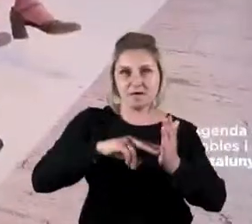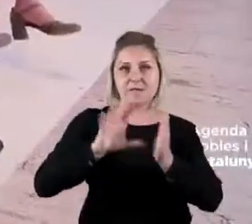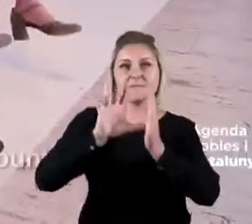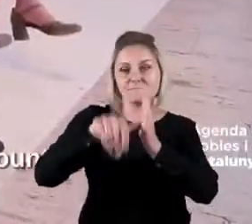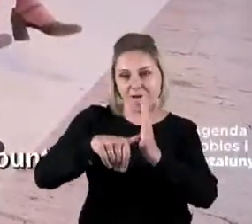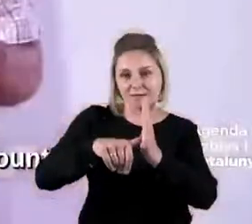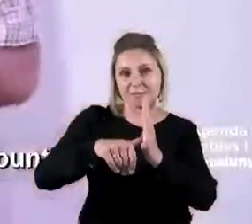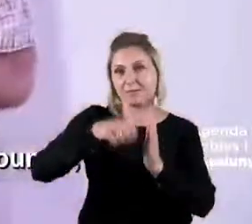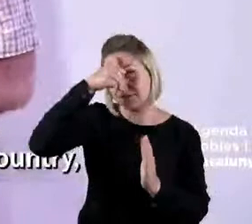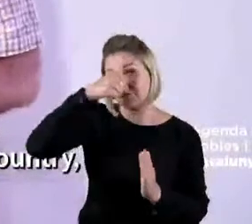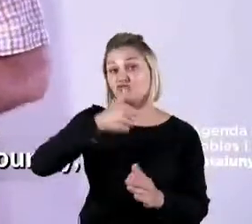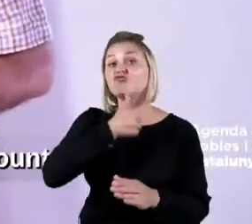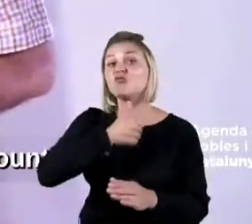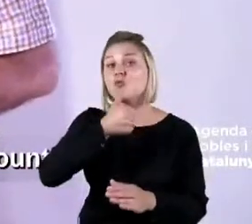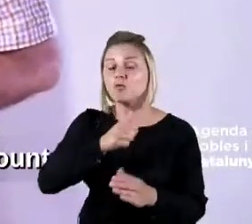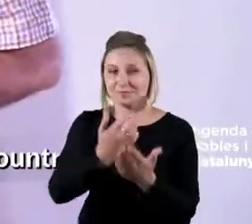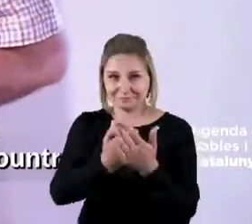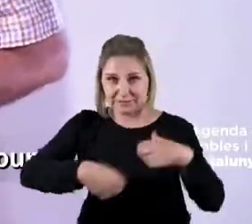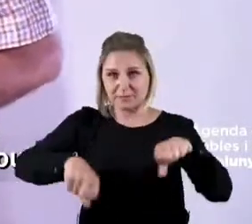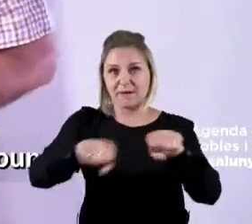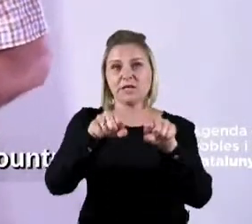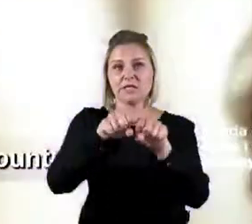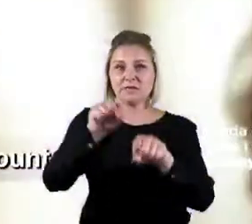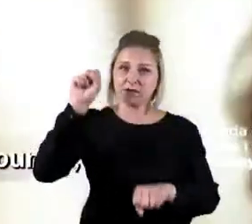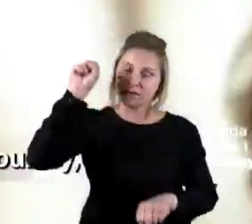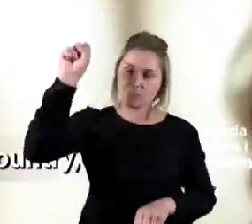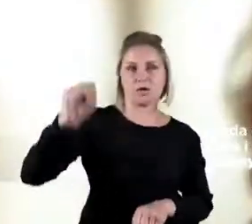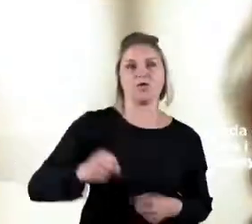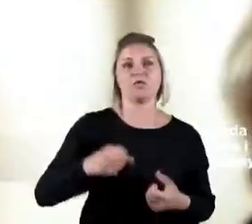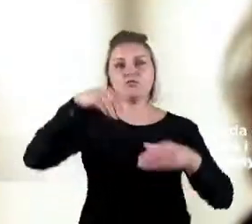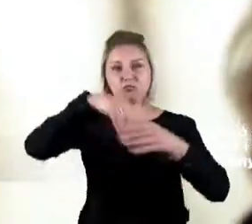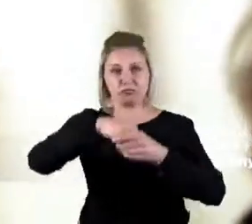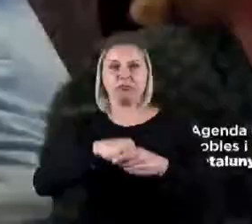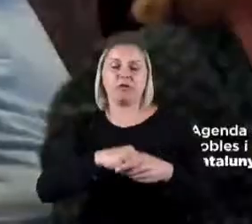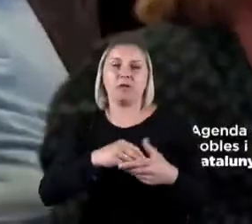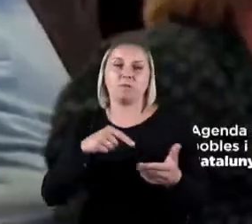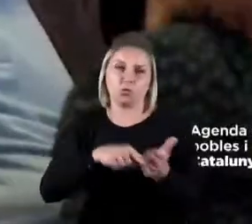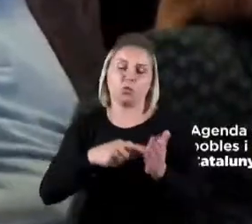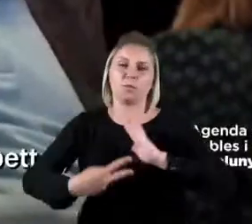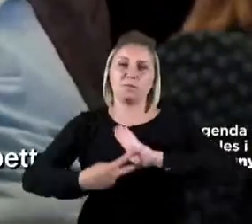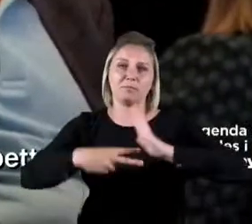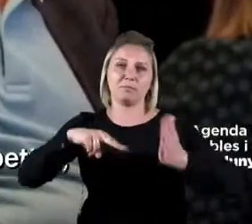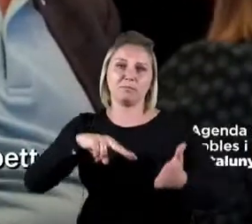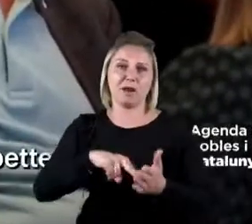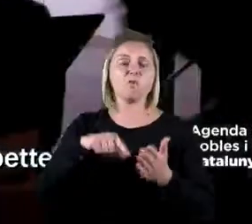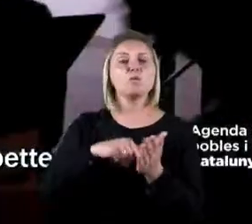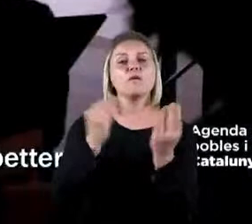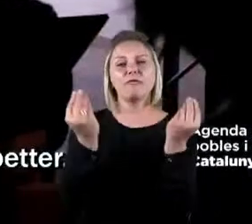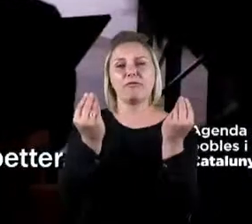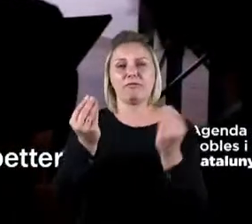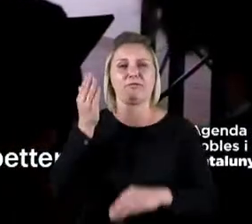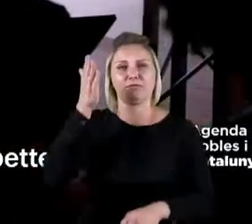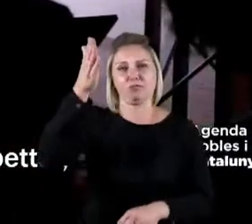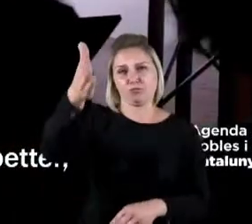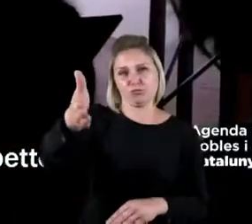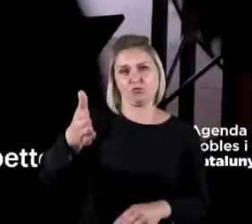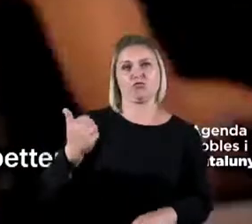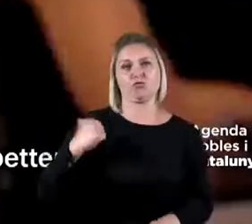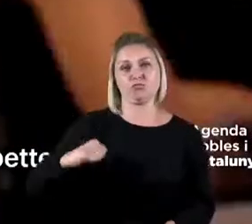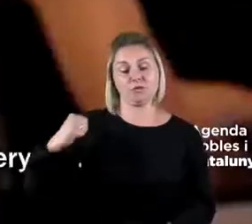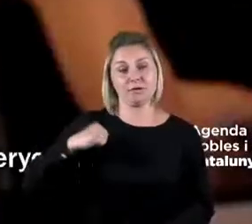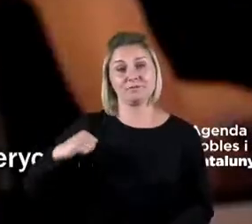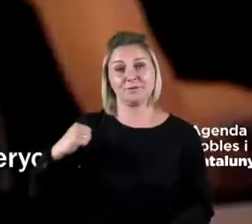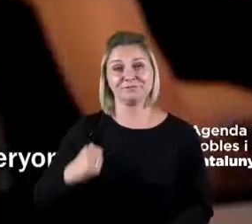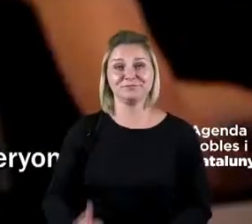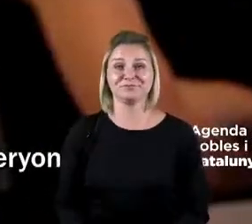model, green, just and democratic. And this is a wonderful future